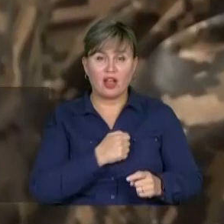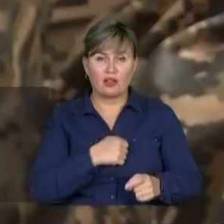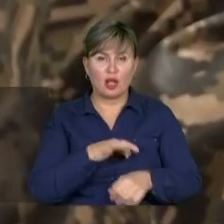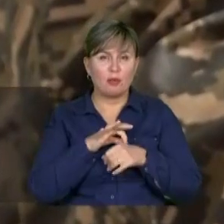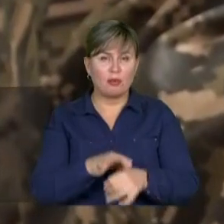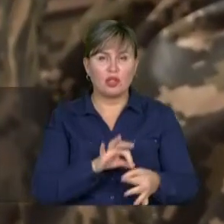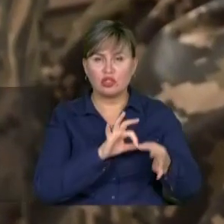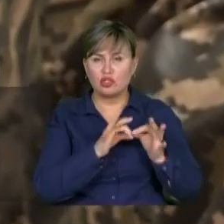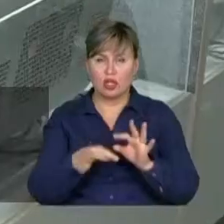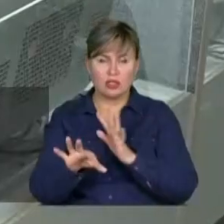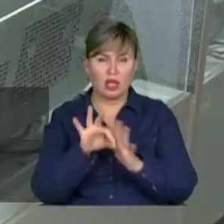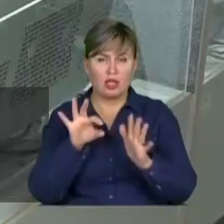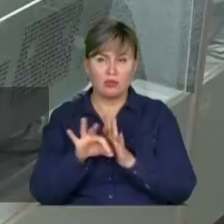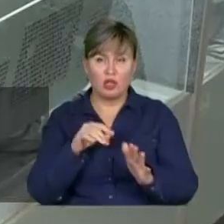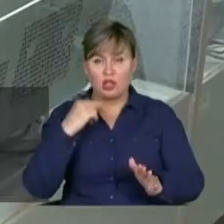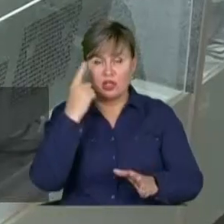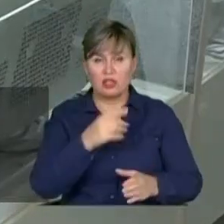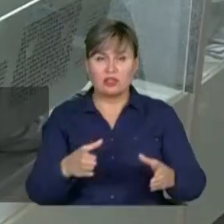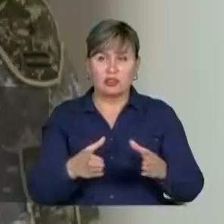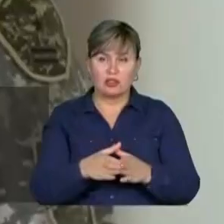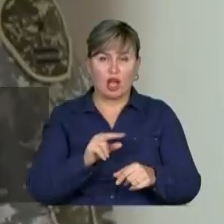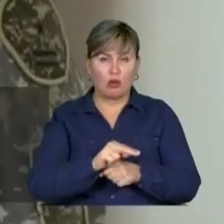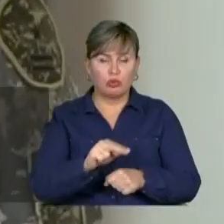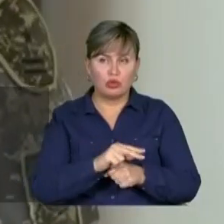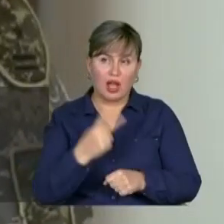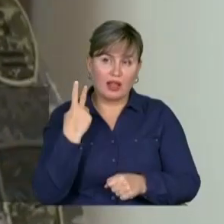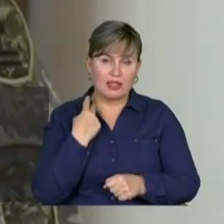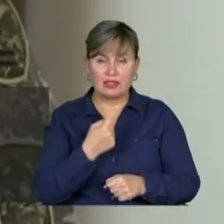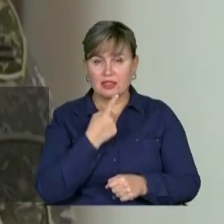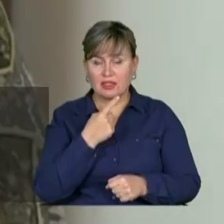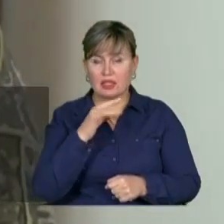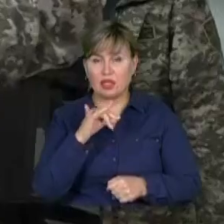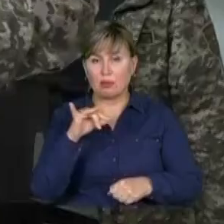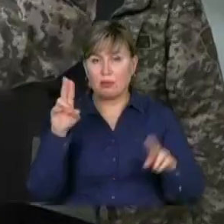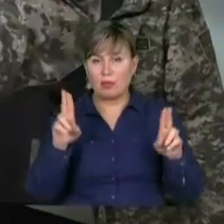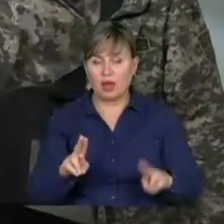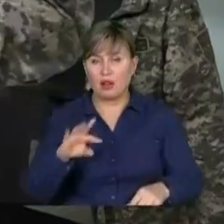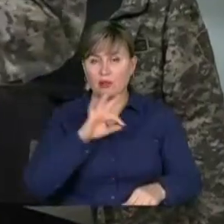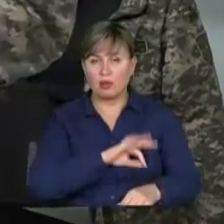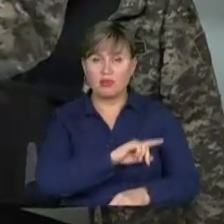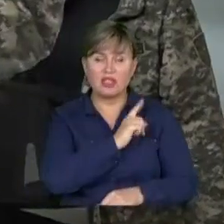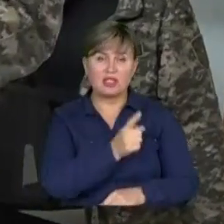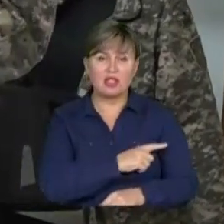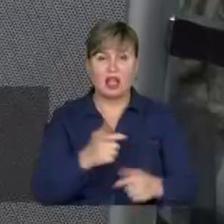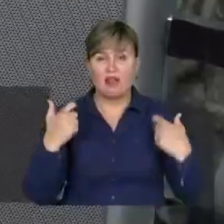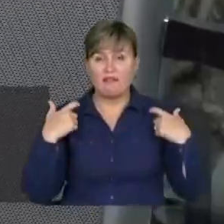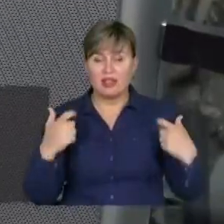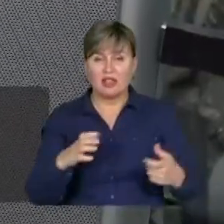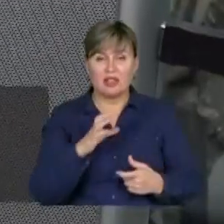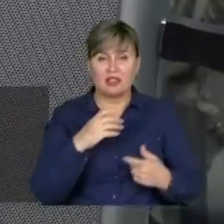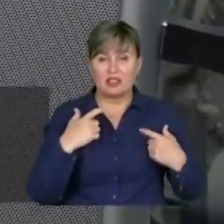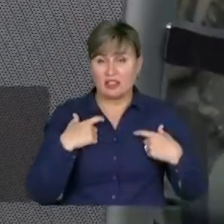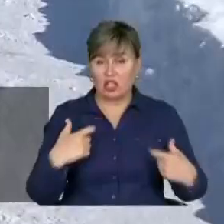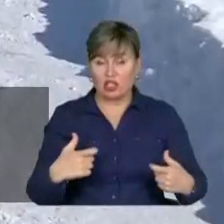проходили тщательный отбор. Личный состав прошел обучение английскому языку и правилам применения силы. Офицеры и сержанты на